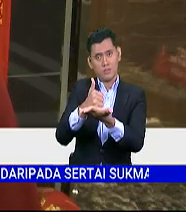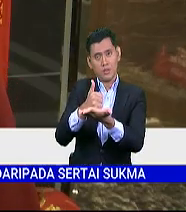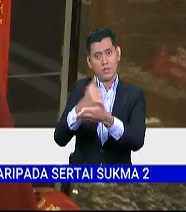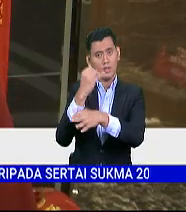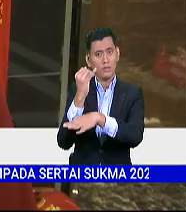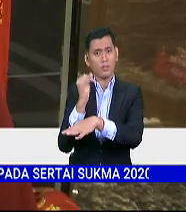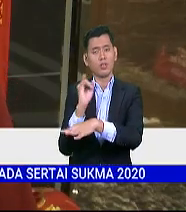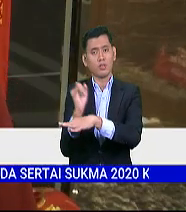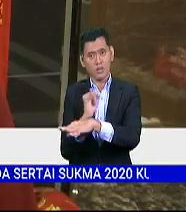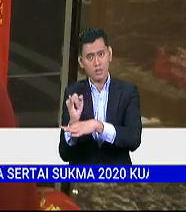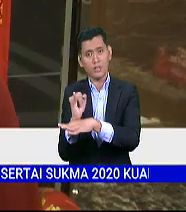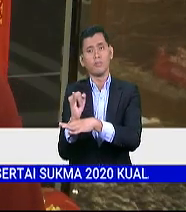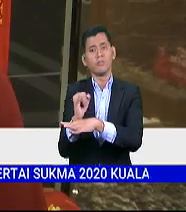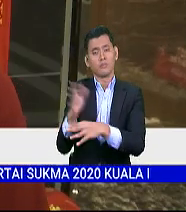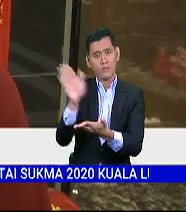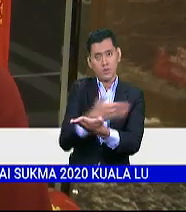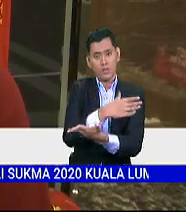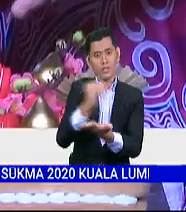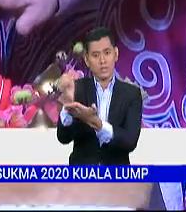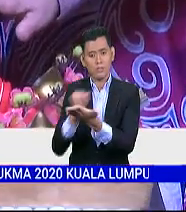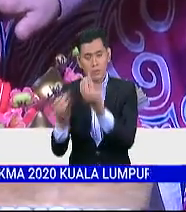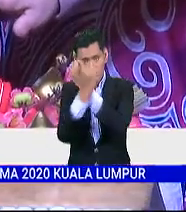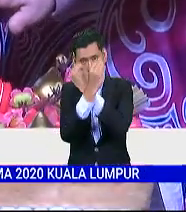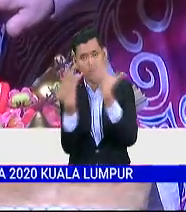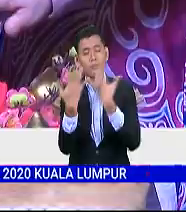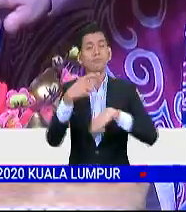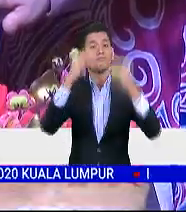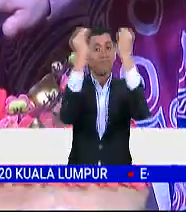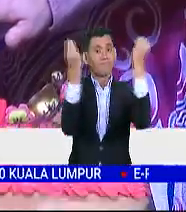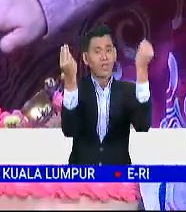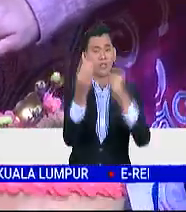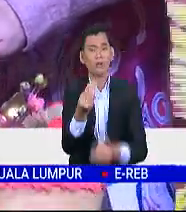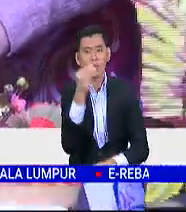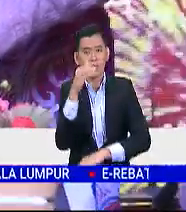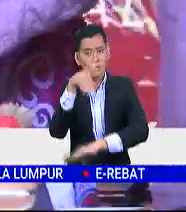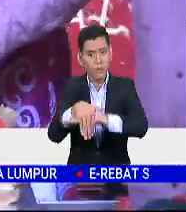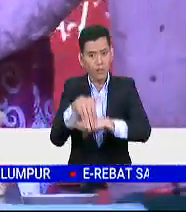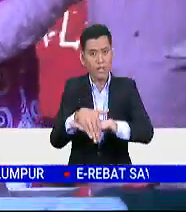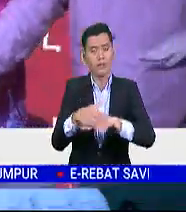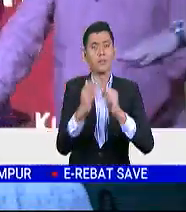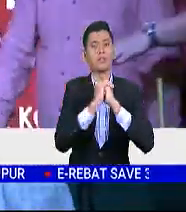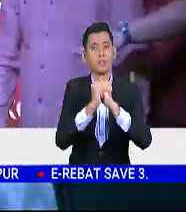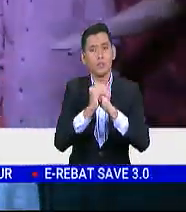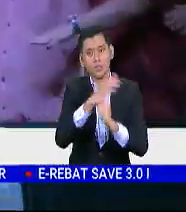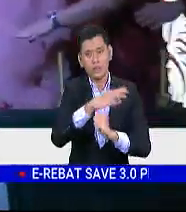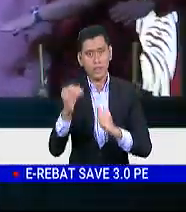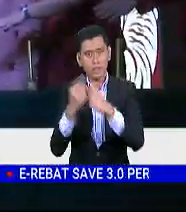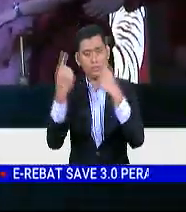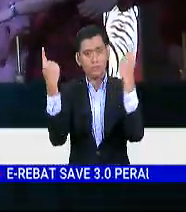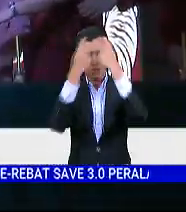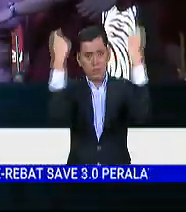industri muzik. Beliau menyatakan demikian kepada RTM sempena Majlis Makan Malam Tahun Baru China dan sambutan ulang